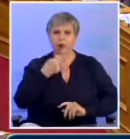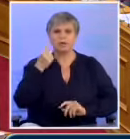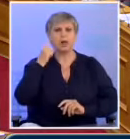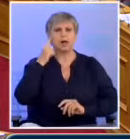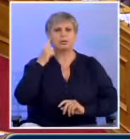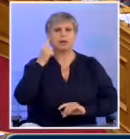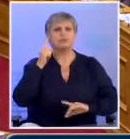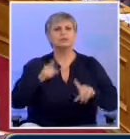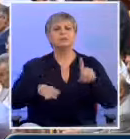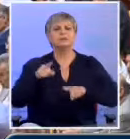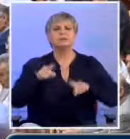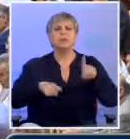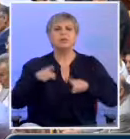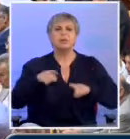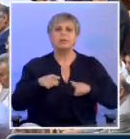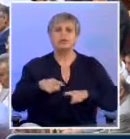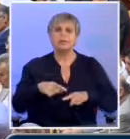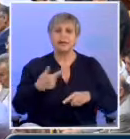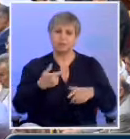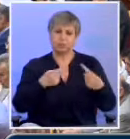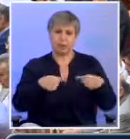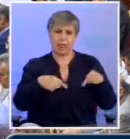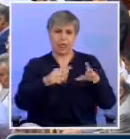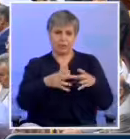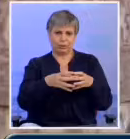πολλοί δεν βρίσκονται από όσους ήταν στην...